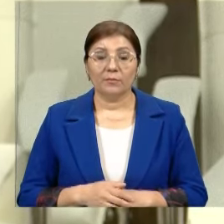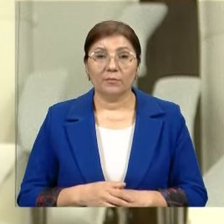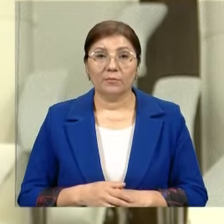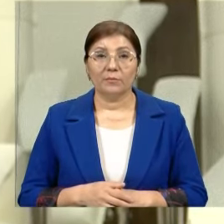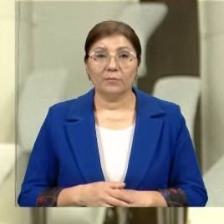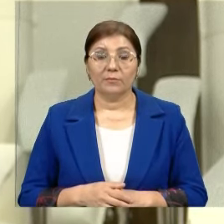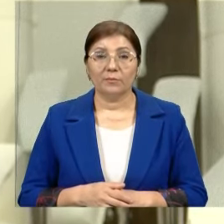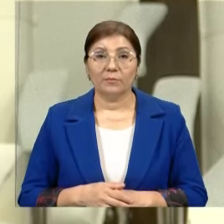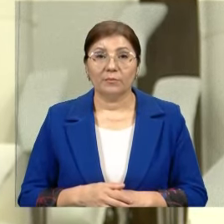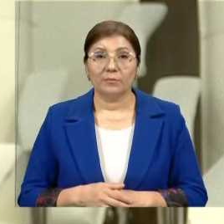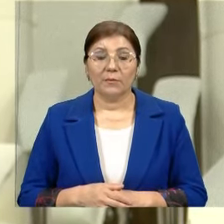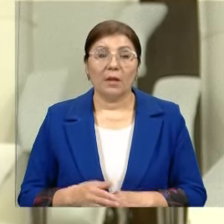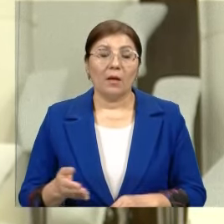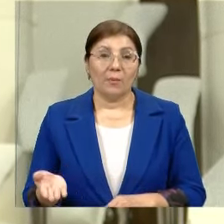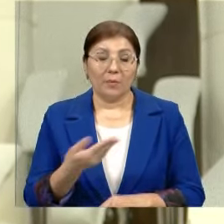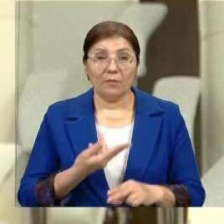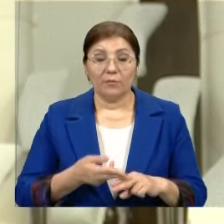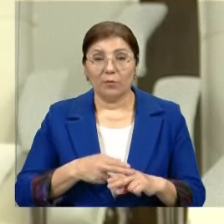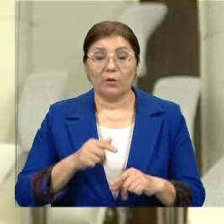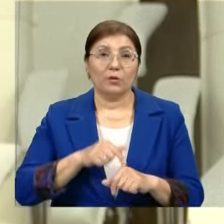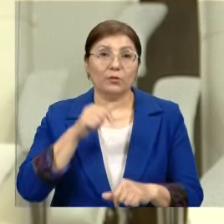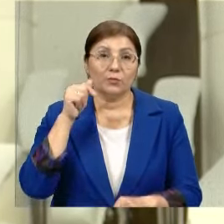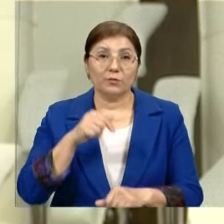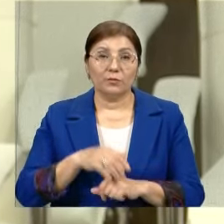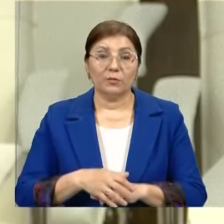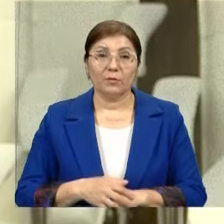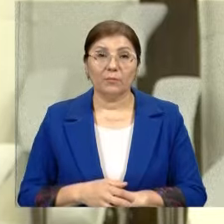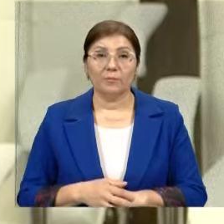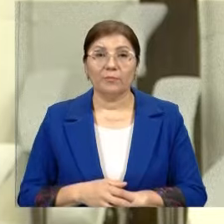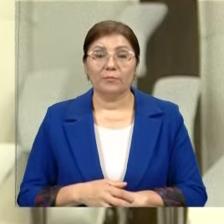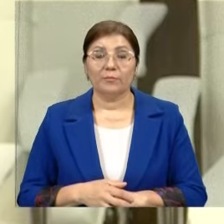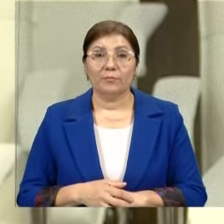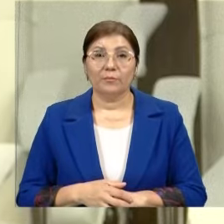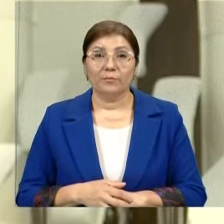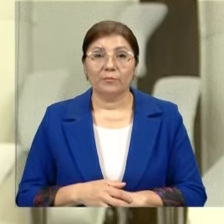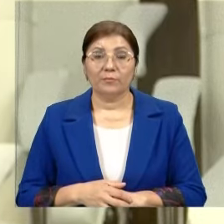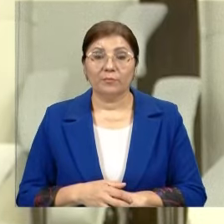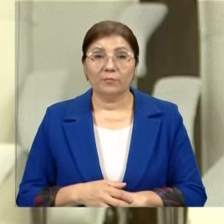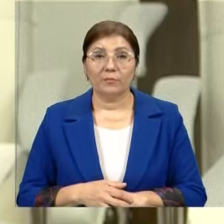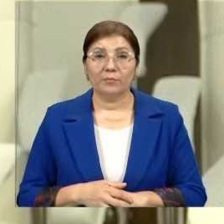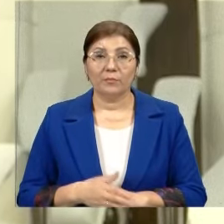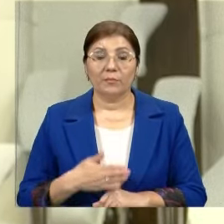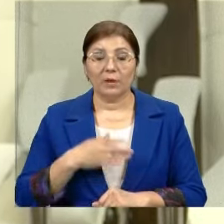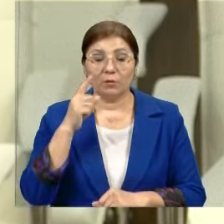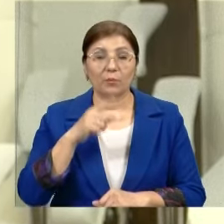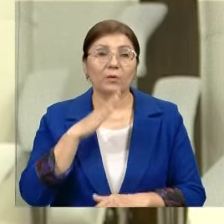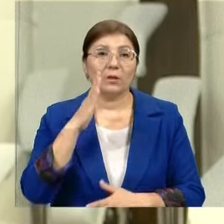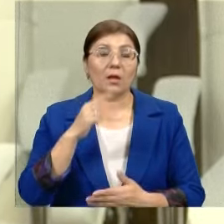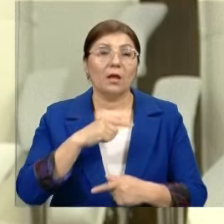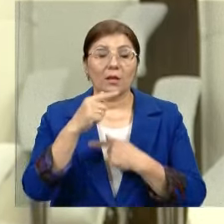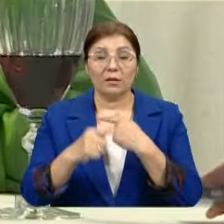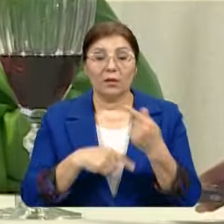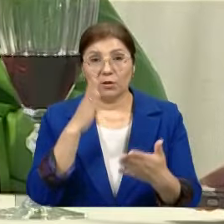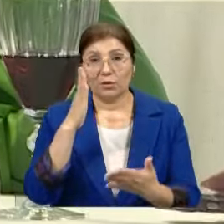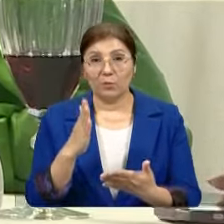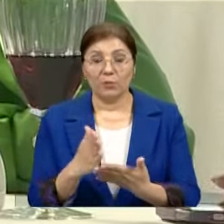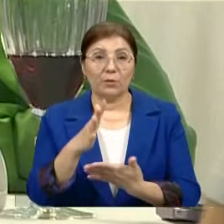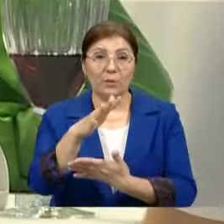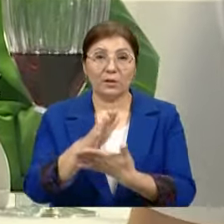чувствуют себя как дома, потому что все условия созданы здесь, и я думаю, дальше будем только развивать.